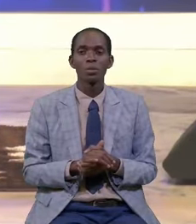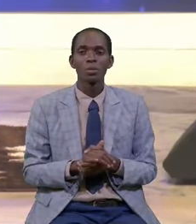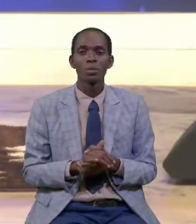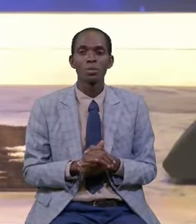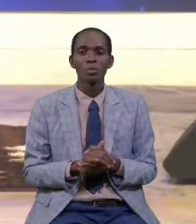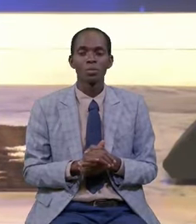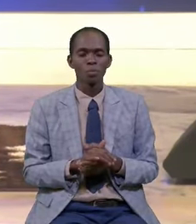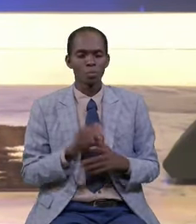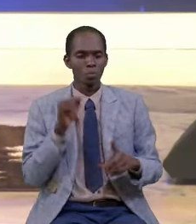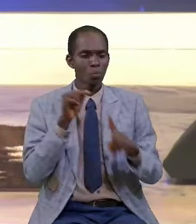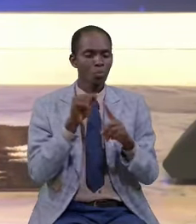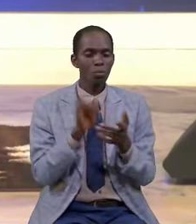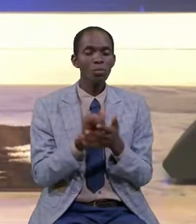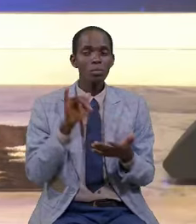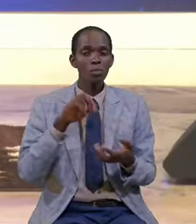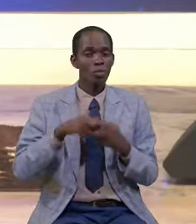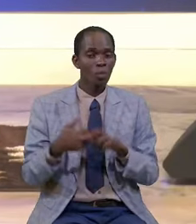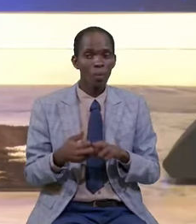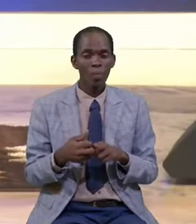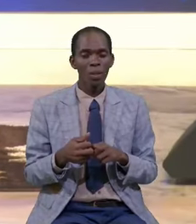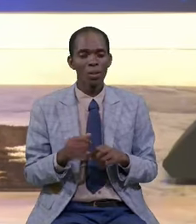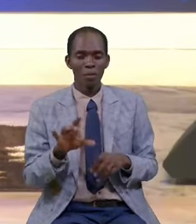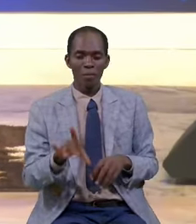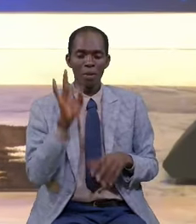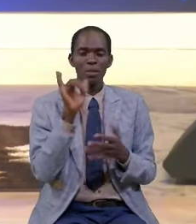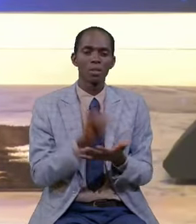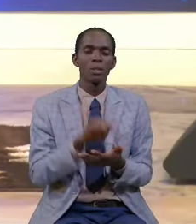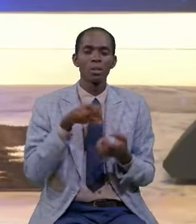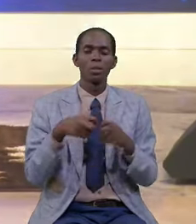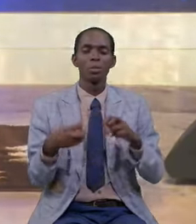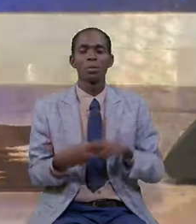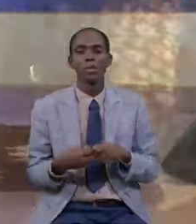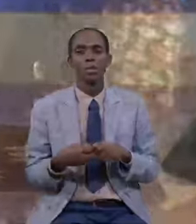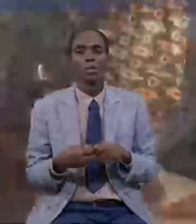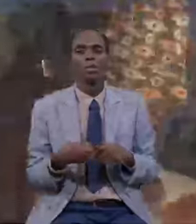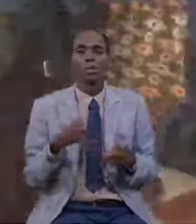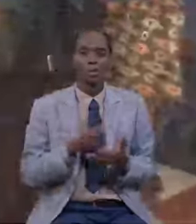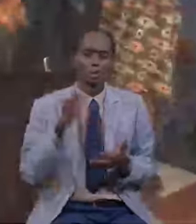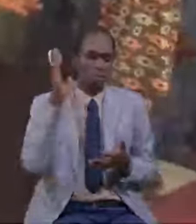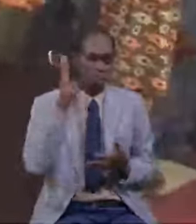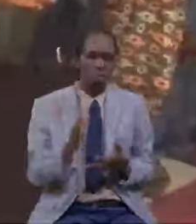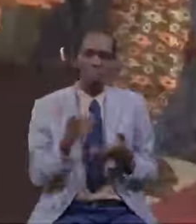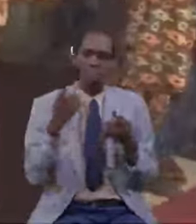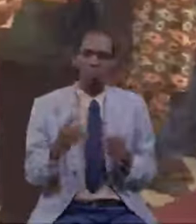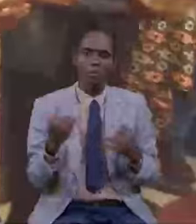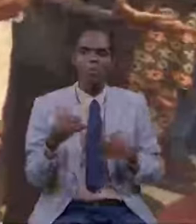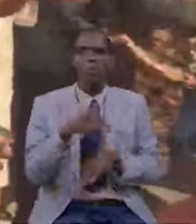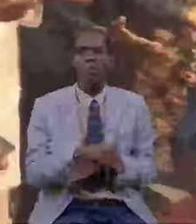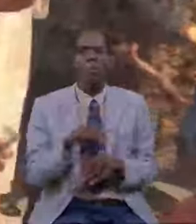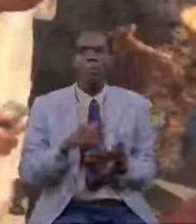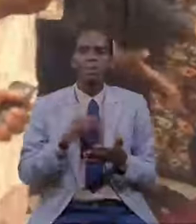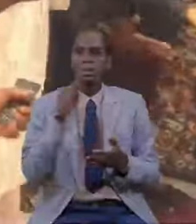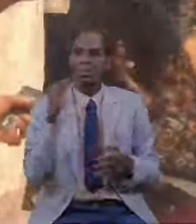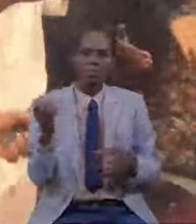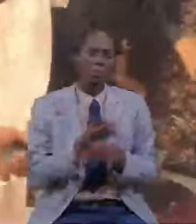Il faut jeter le problème, identifier le problème. Cela va partir cette nuit. Le problème